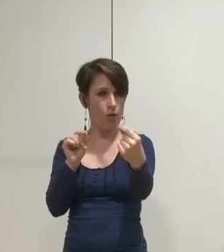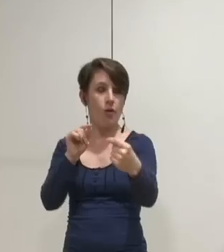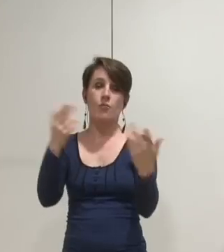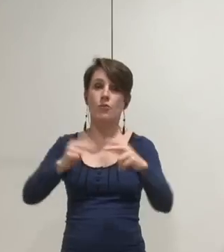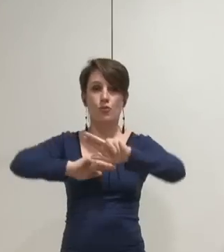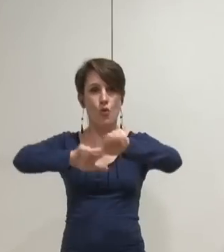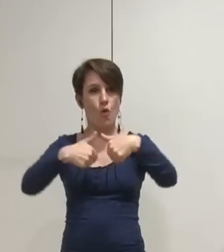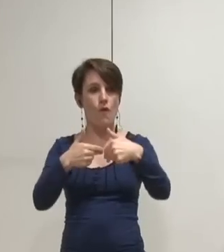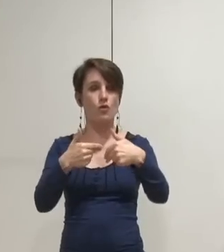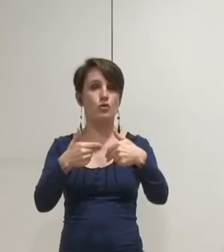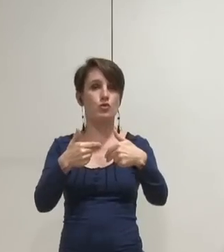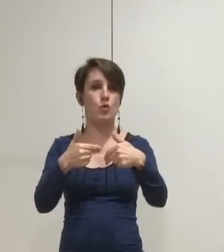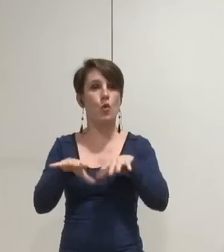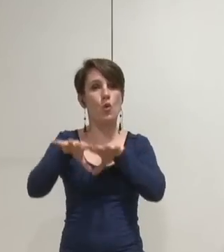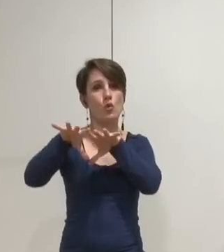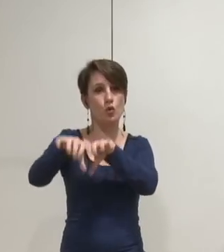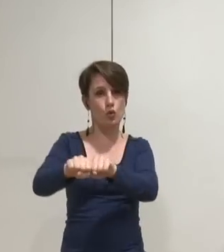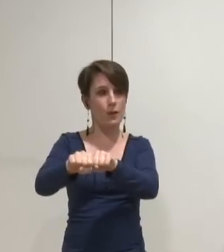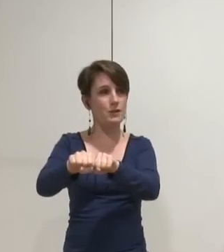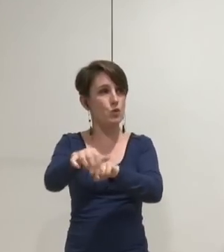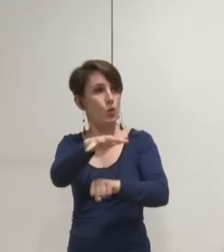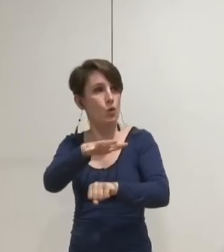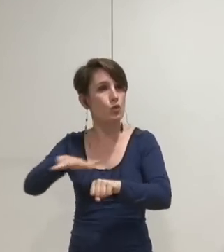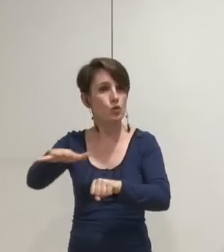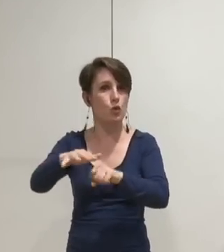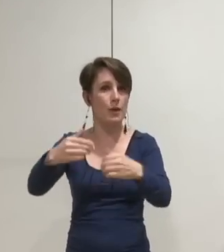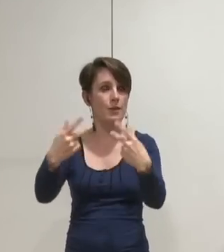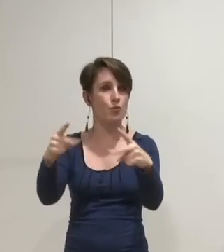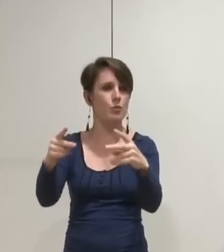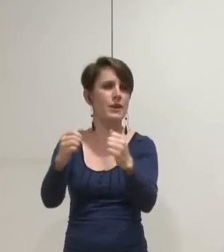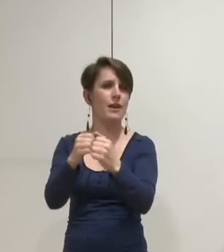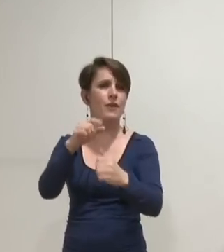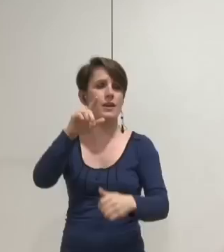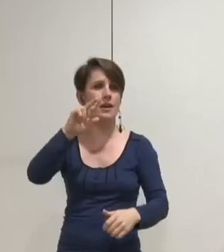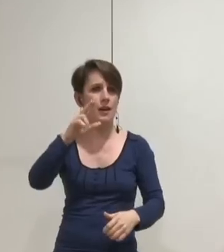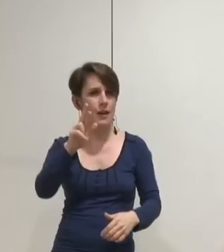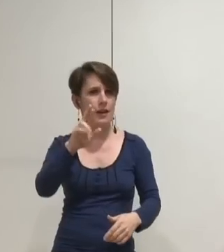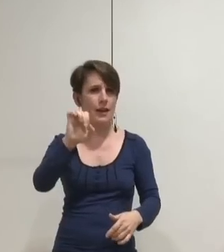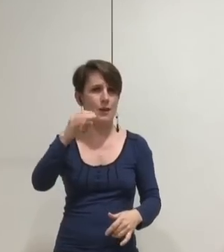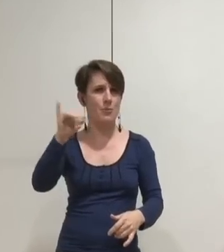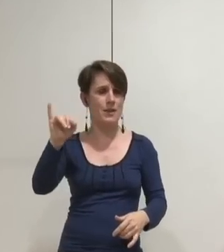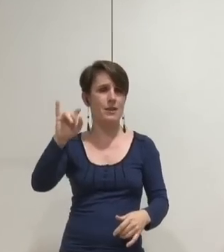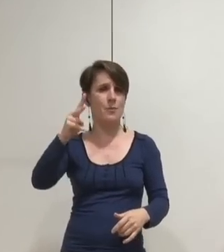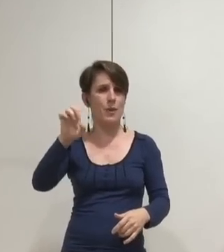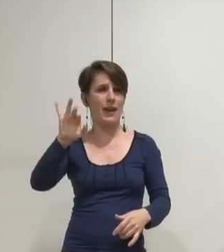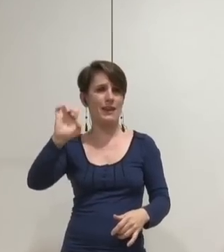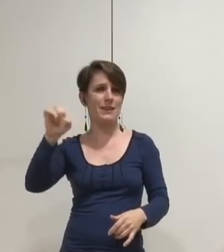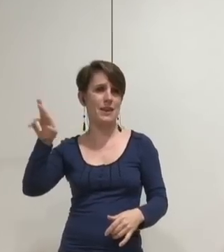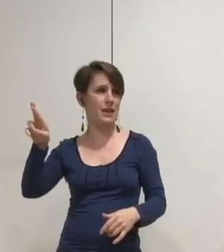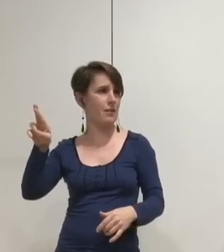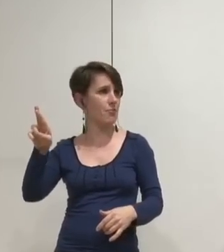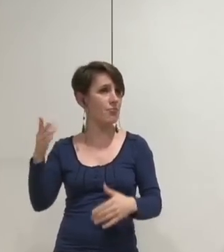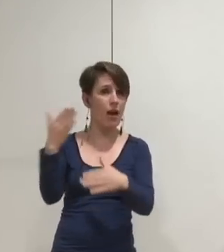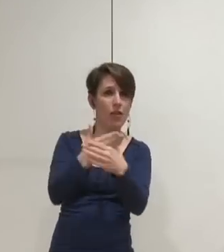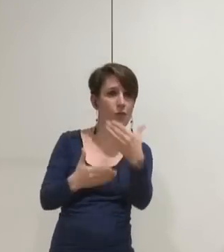convention d'occupation du domaine public avec bercoulier production et Rémi Perrier organisation y a-t-il